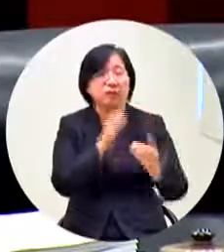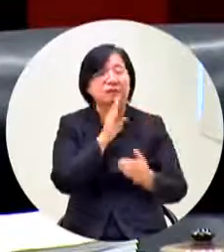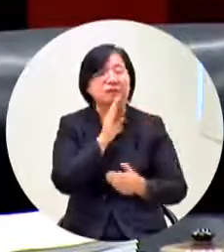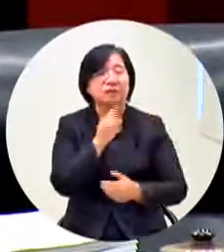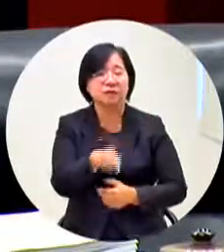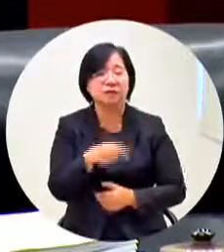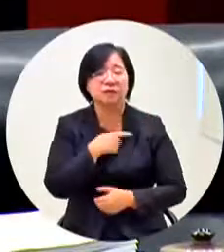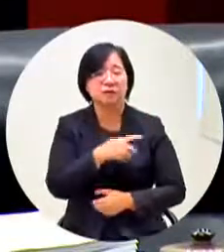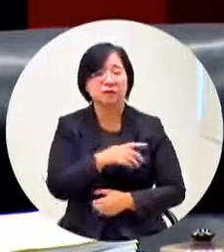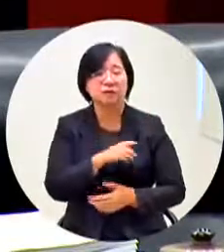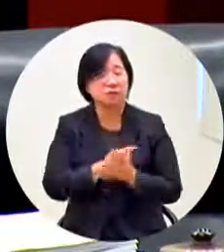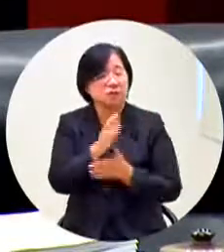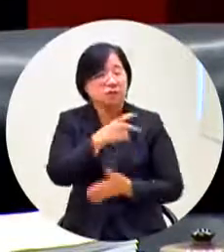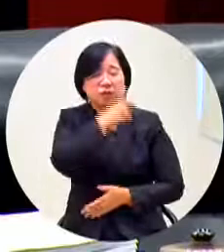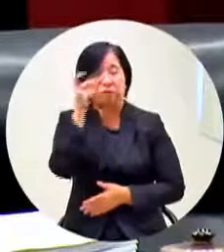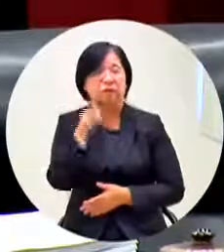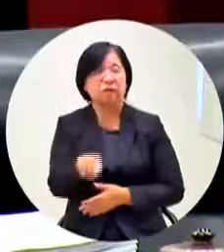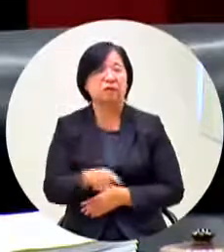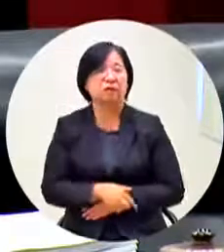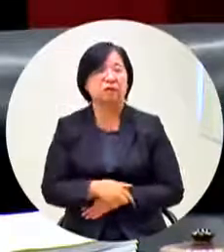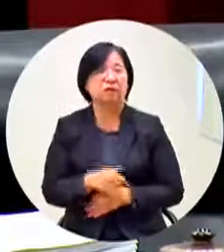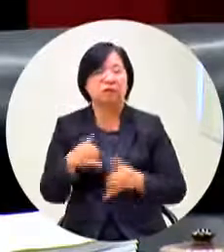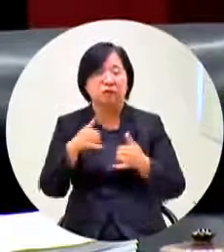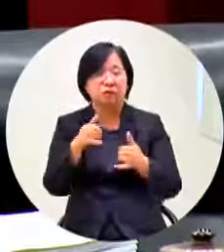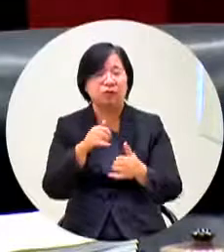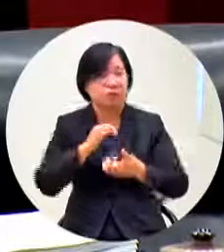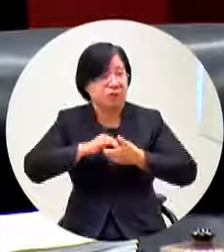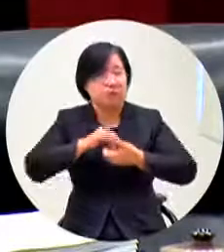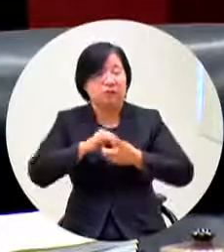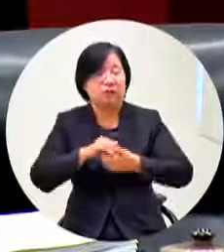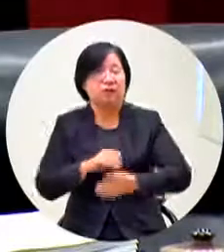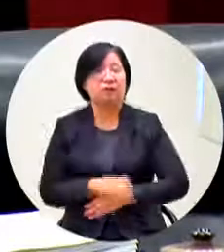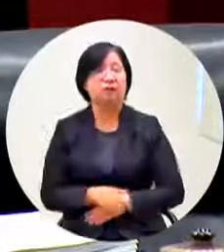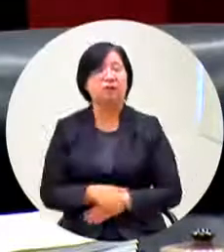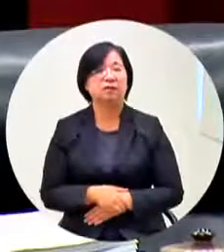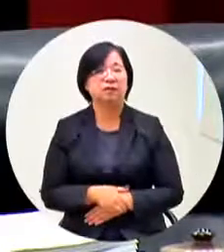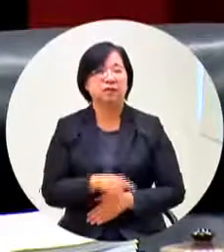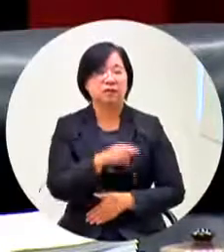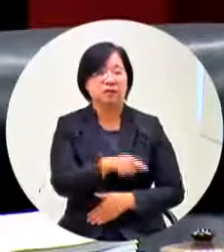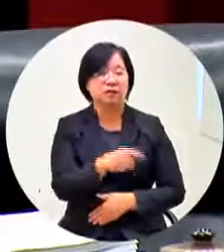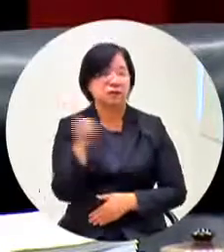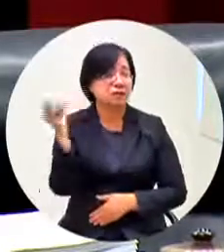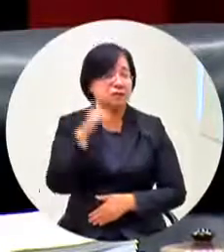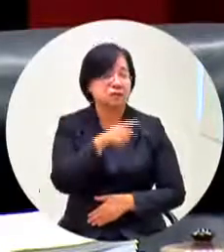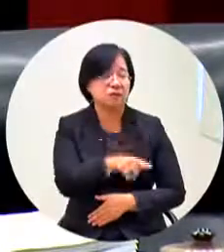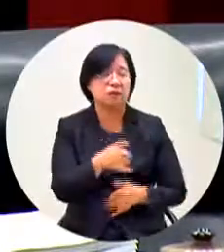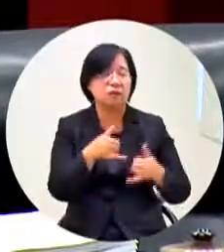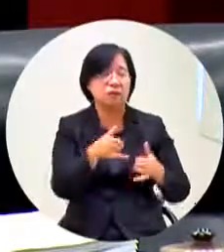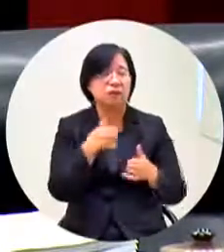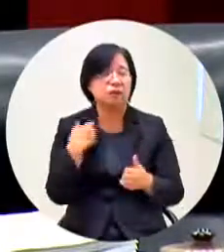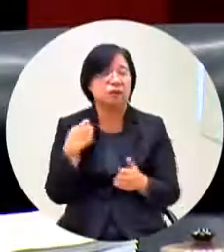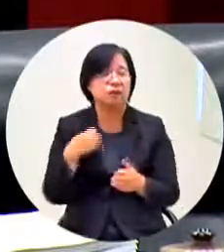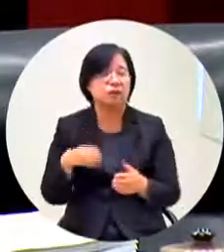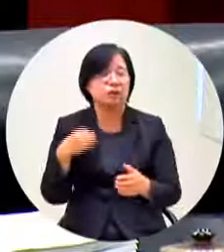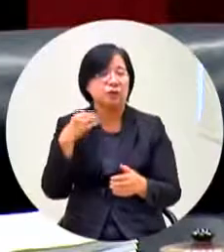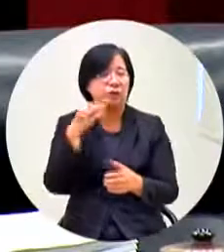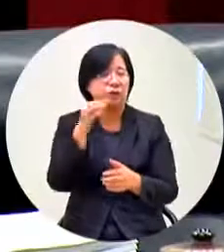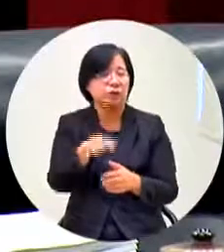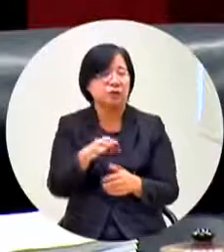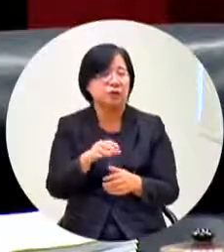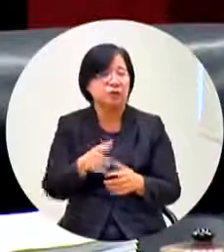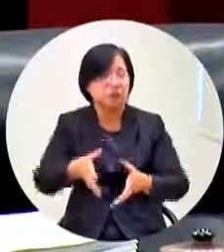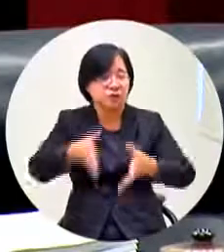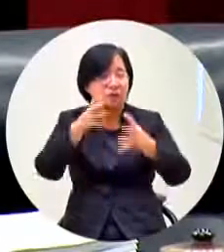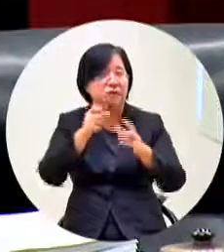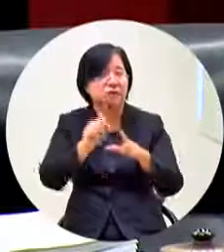现也不见得每一条路都是这样，因为后来那条路听说也捐给了某个建设公司，那建设公司